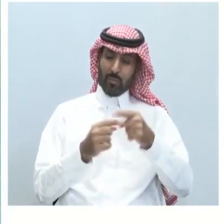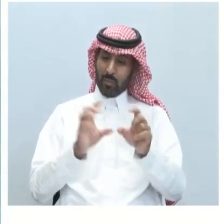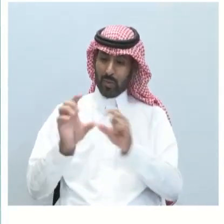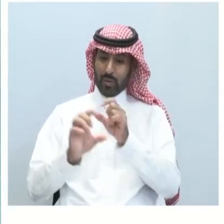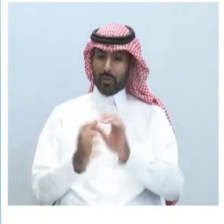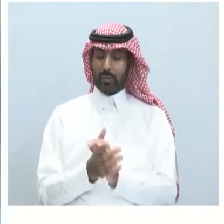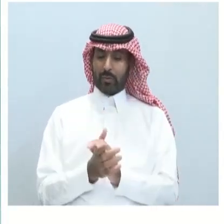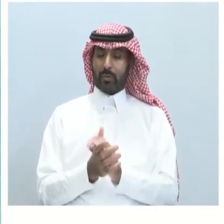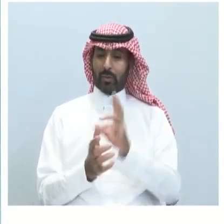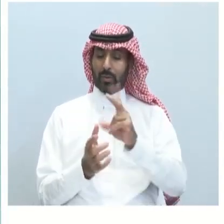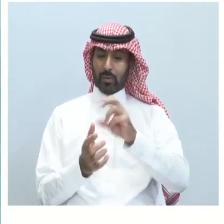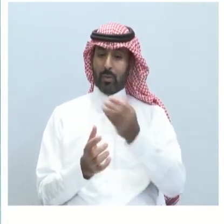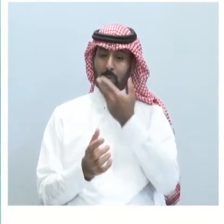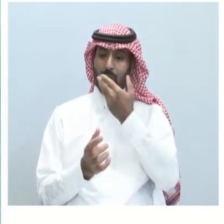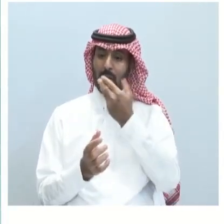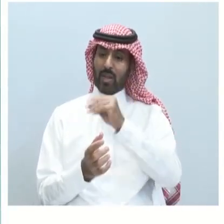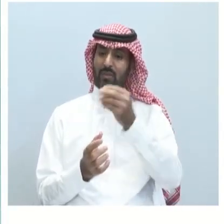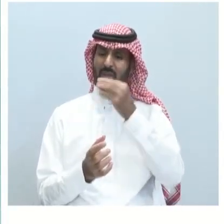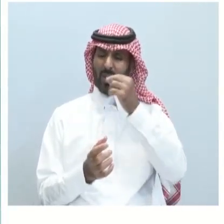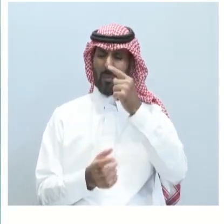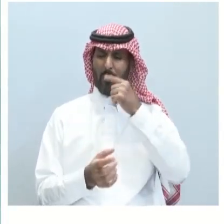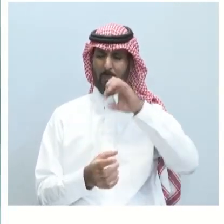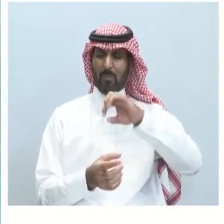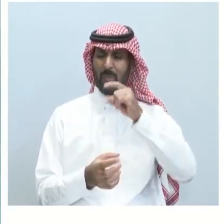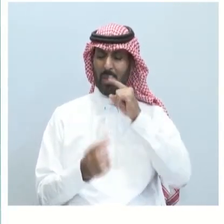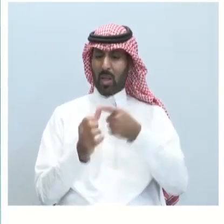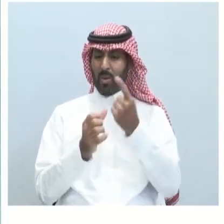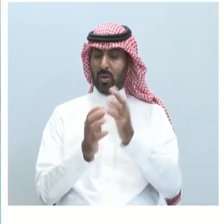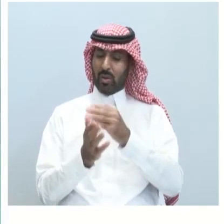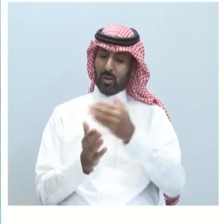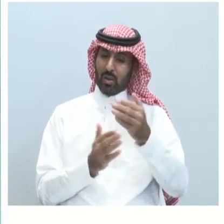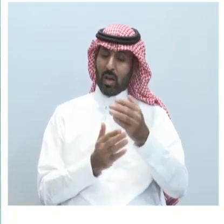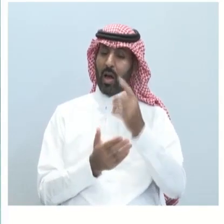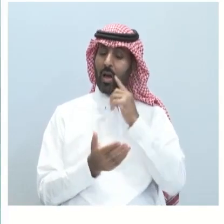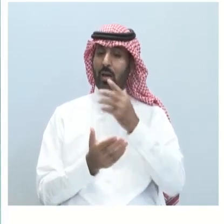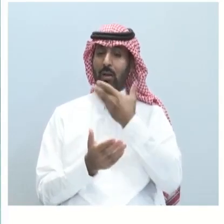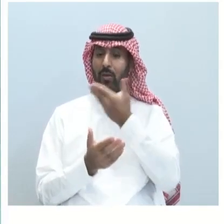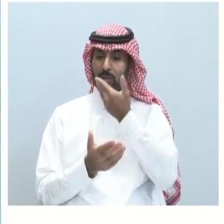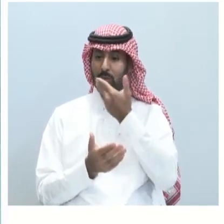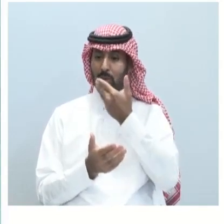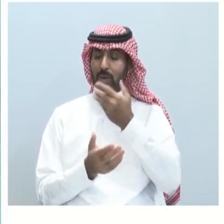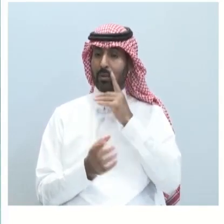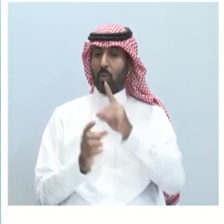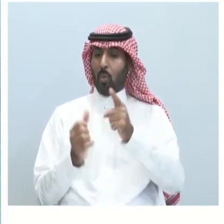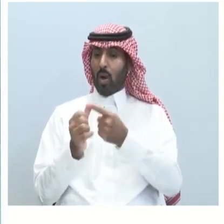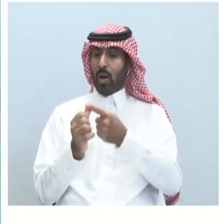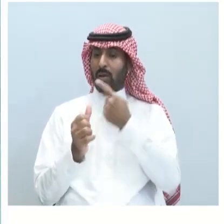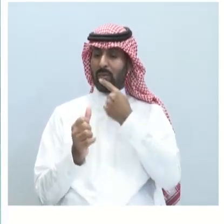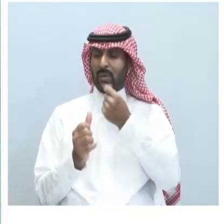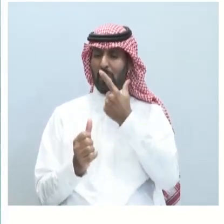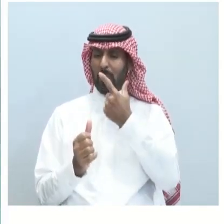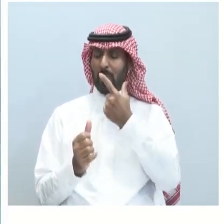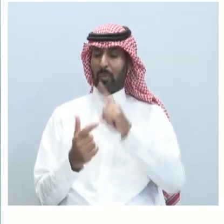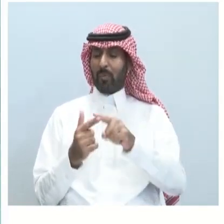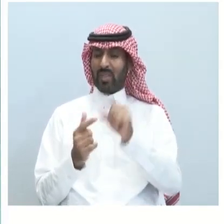فيما بينها للماء سلوك الحمض ويسلك الجزيء الاخر سلوك القاعده بمعنى انه لابد ان يكون واحد منهم حمض